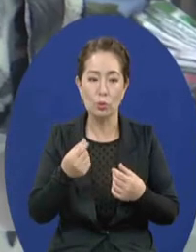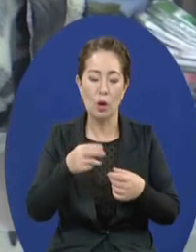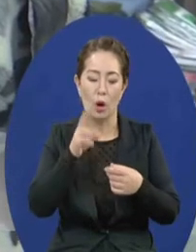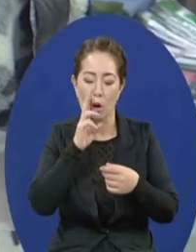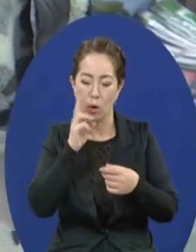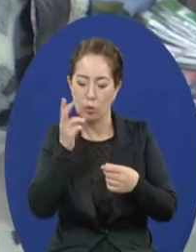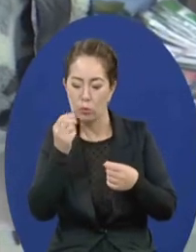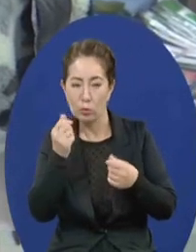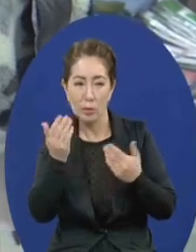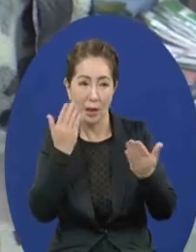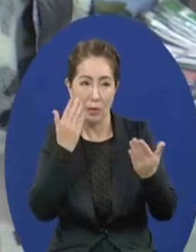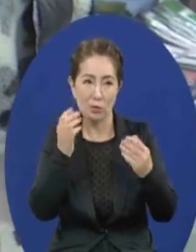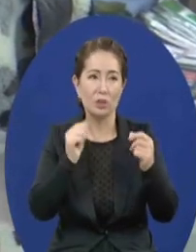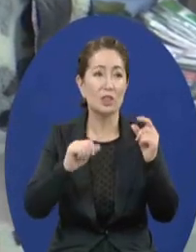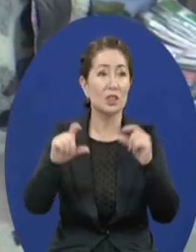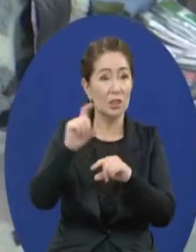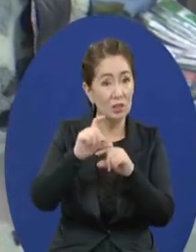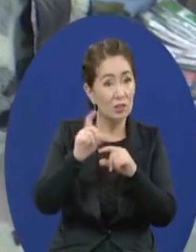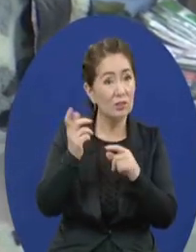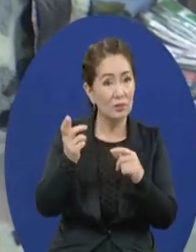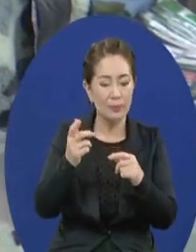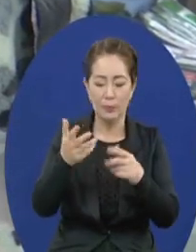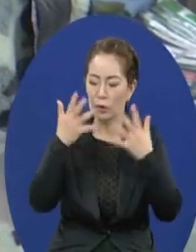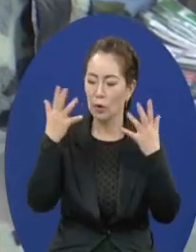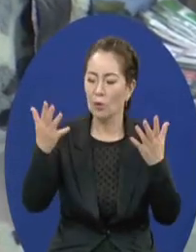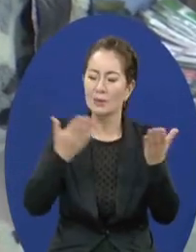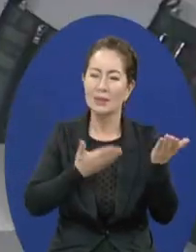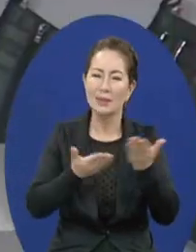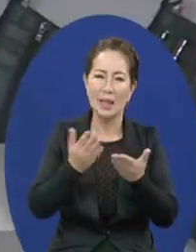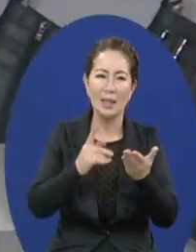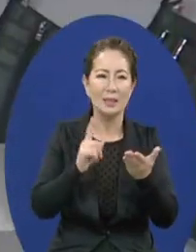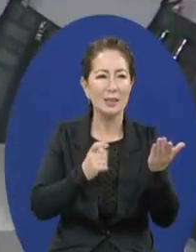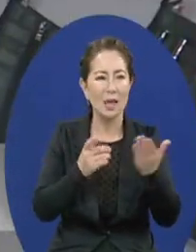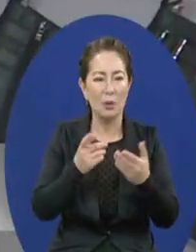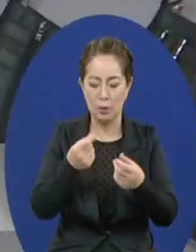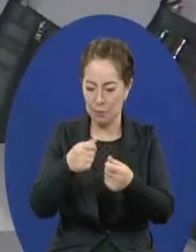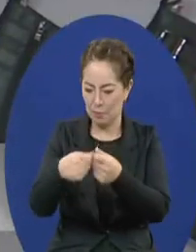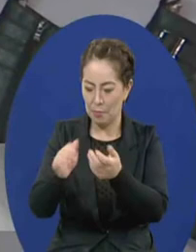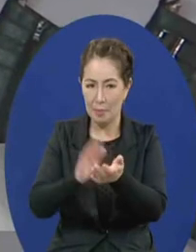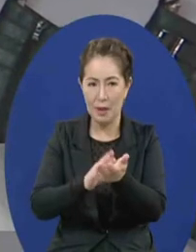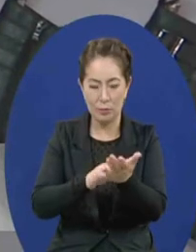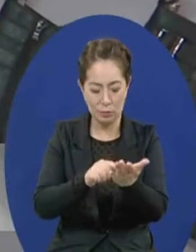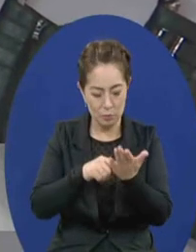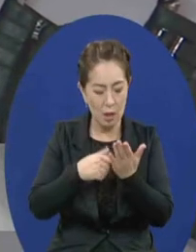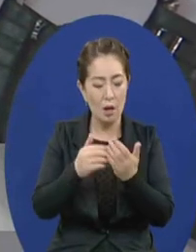хүнсний бүтээгдэхүүнтэй харьцуулахад өндөр. Тийм учраас томоохон зах худалдааны төвүүд төлбөрийн